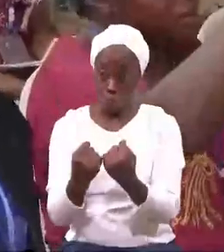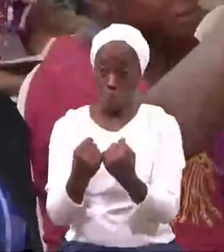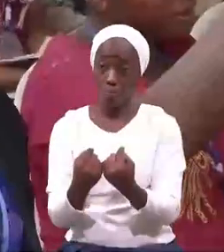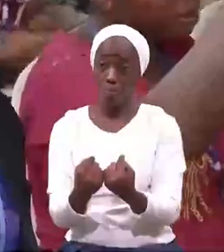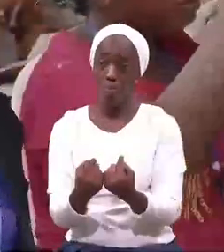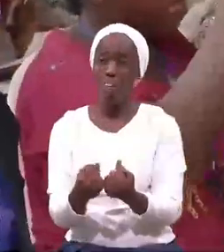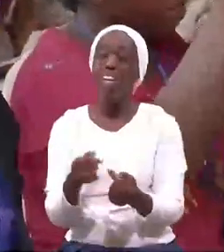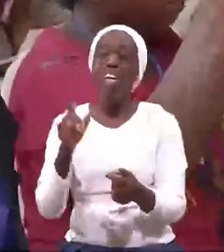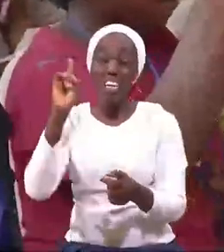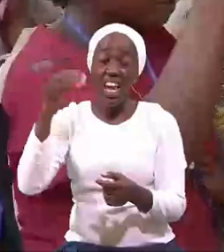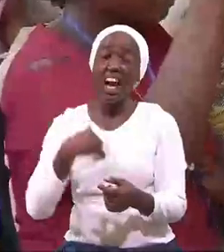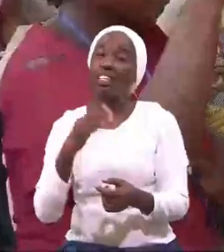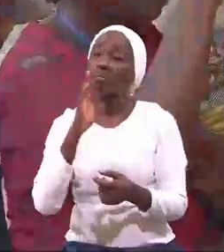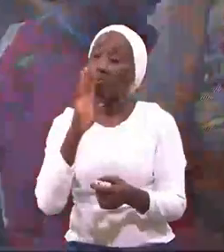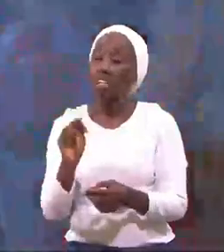Et il t'attendait.